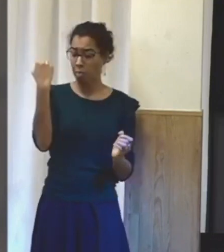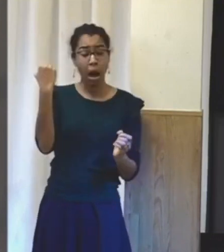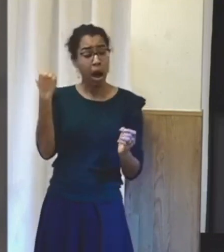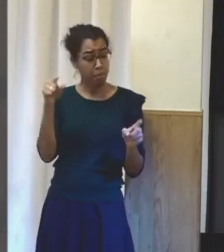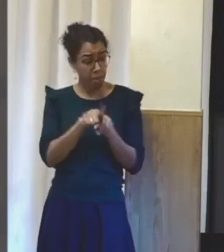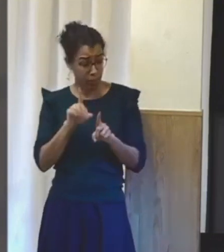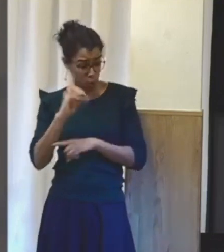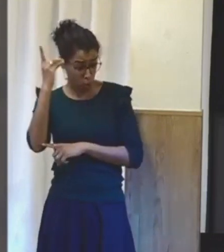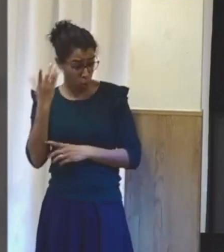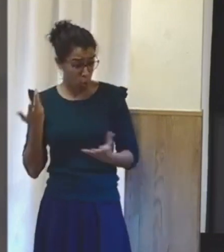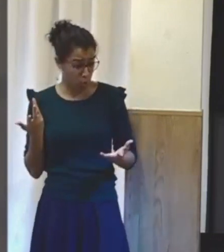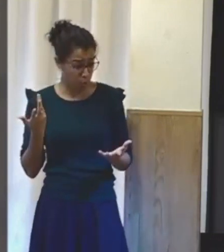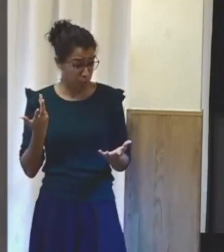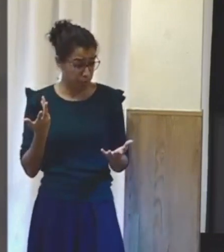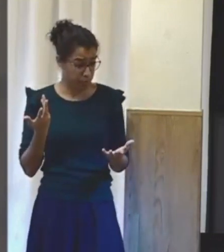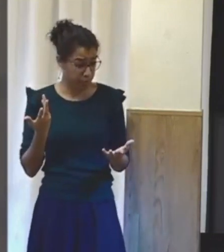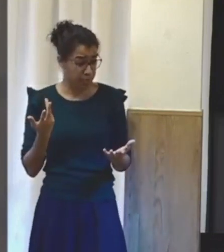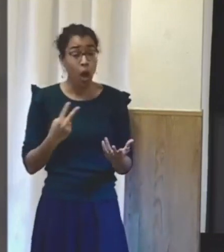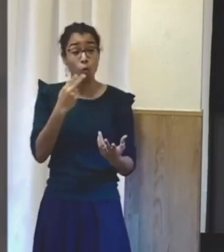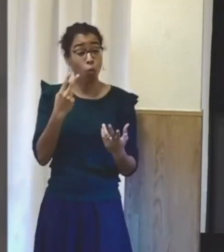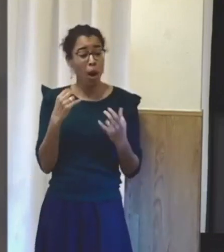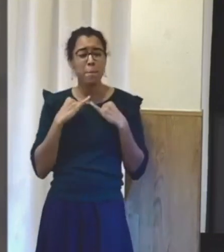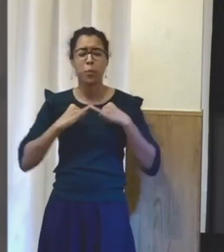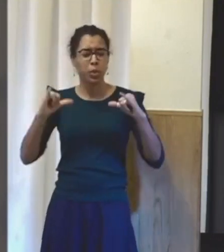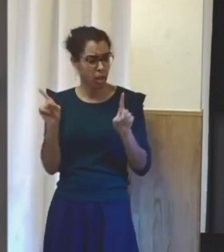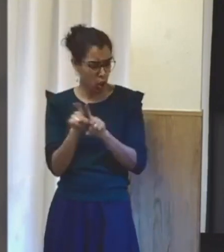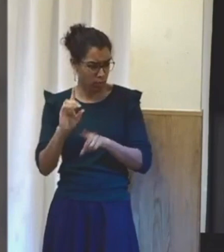Dieu? Une voix tonnante comme la sienne?